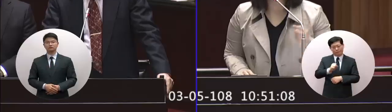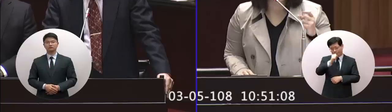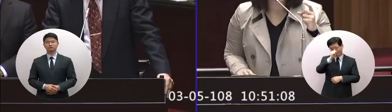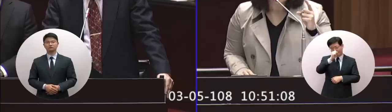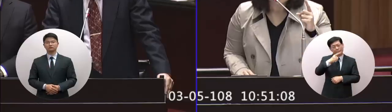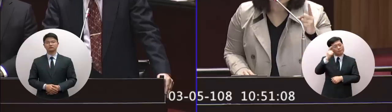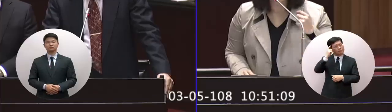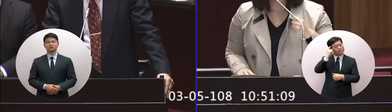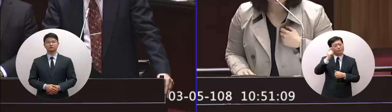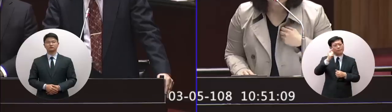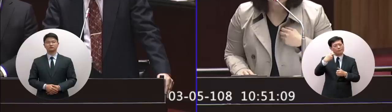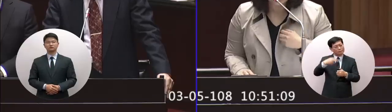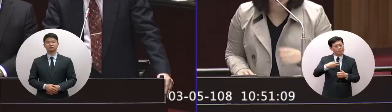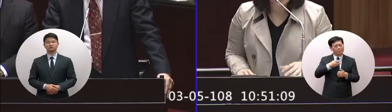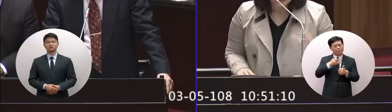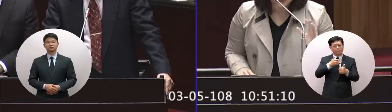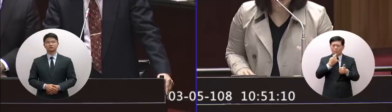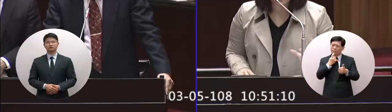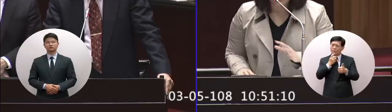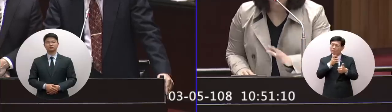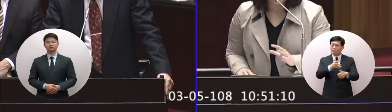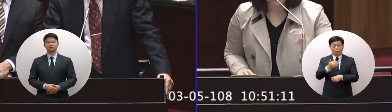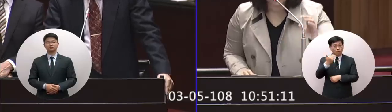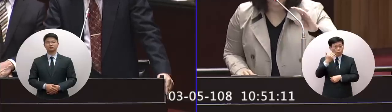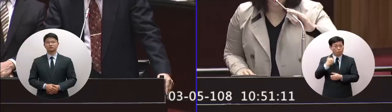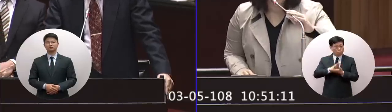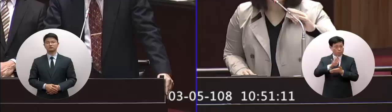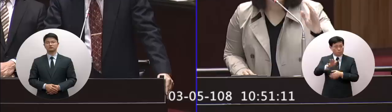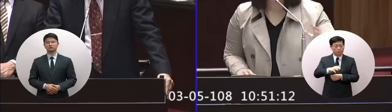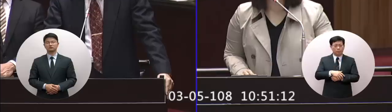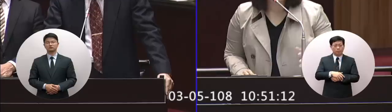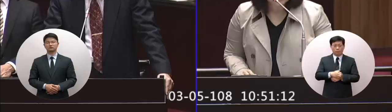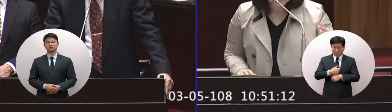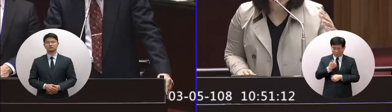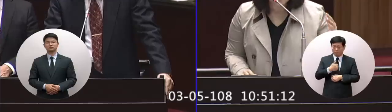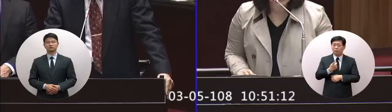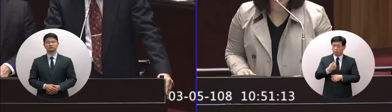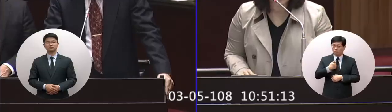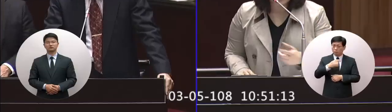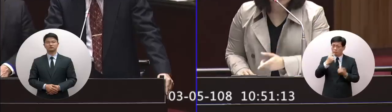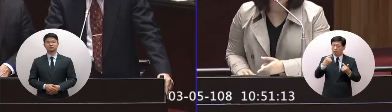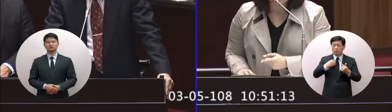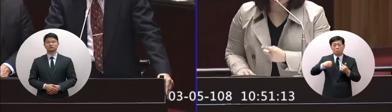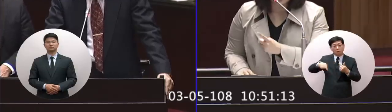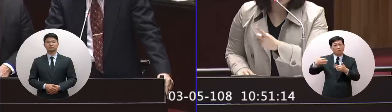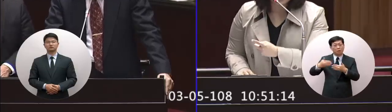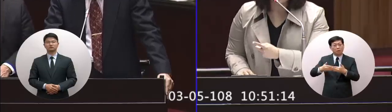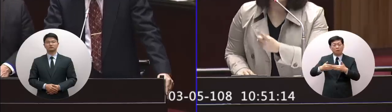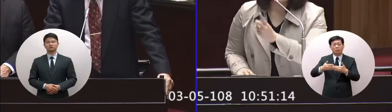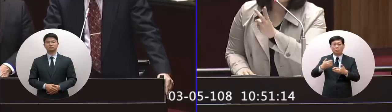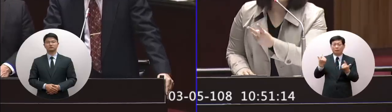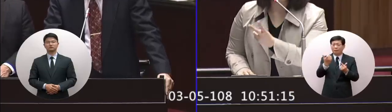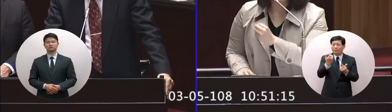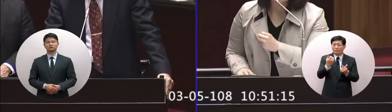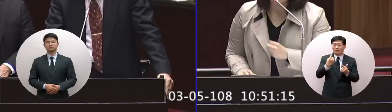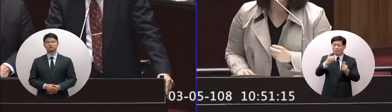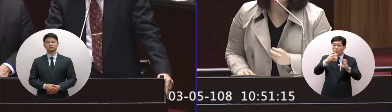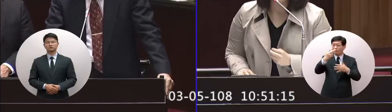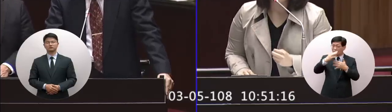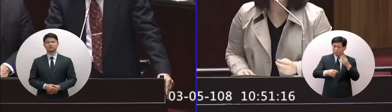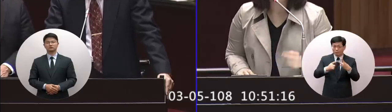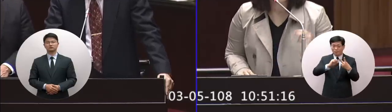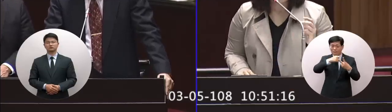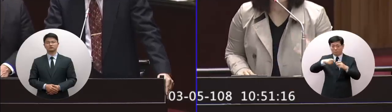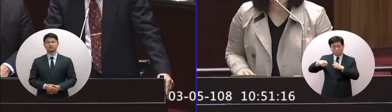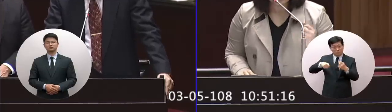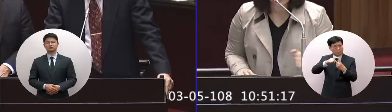但我现在就想提出一点质疑，就是说，如果未来啦，假设我们现在先赴大陆，因为你刚刚有讲说一国两制跟台湾方案这个